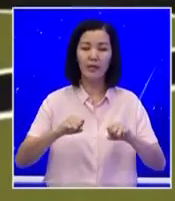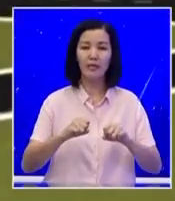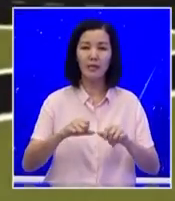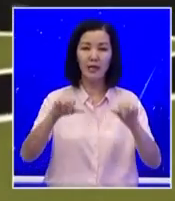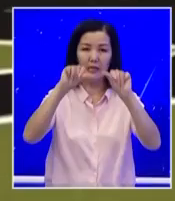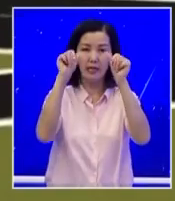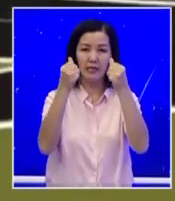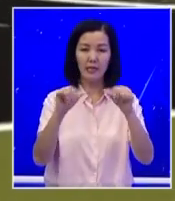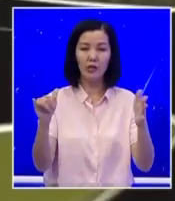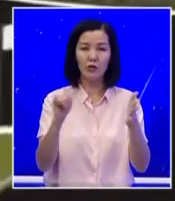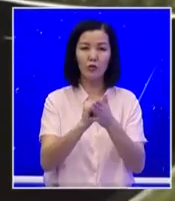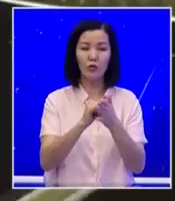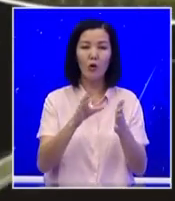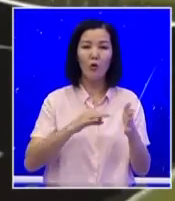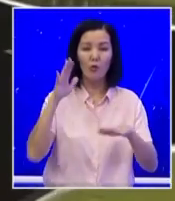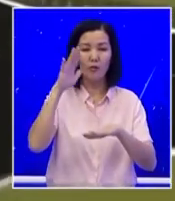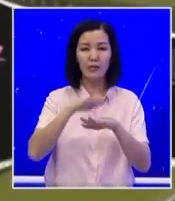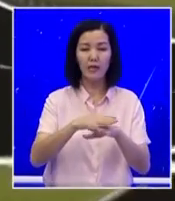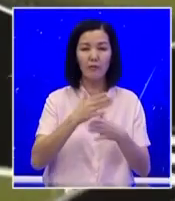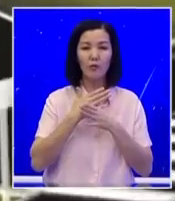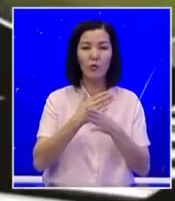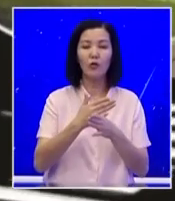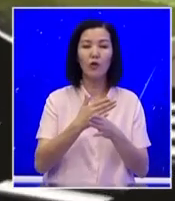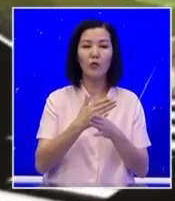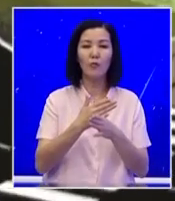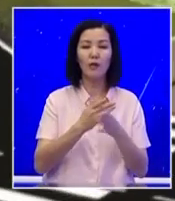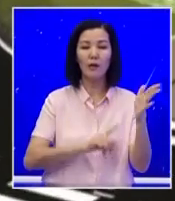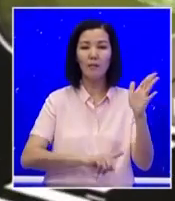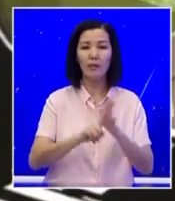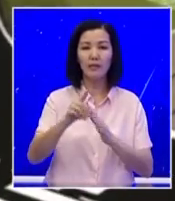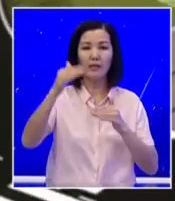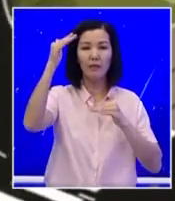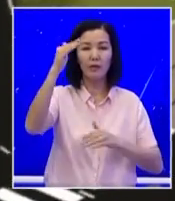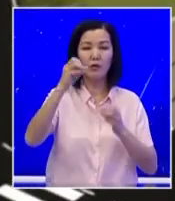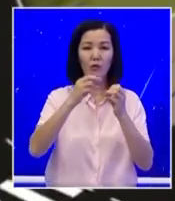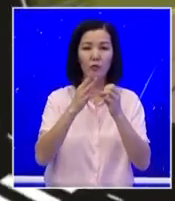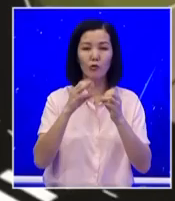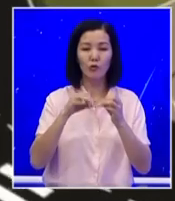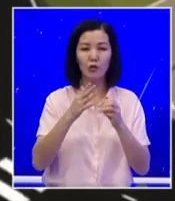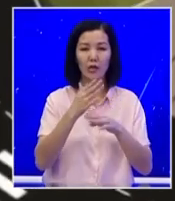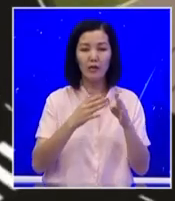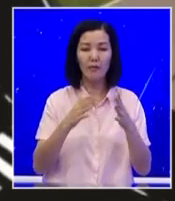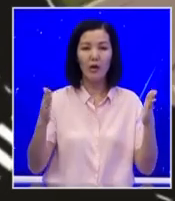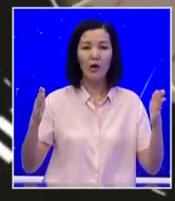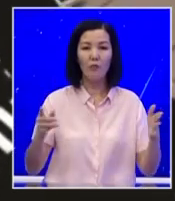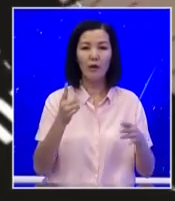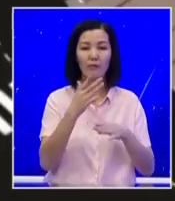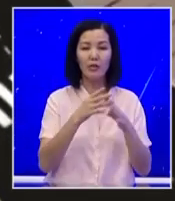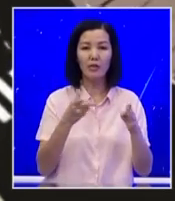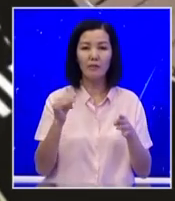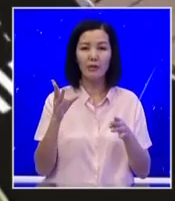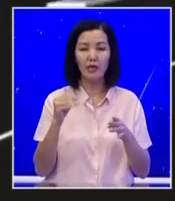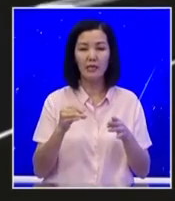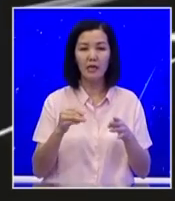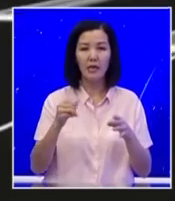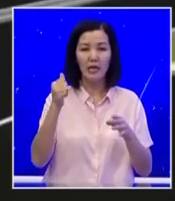ескерткіш тұрғызылып жатыр. Облыс әкімінің қолдауымен қолға алынған, биіктігі 13,5 метр. Алаң аумағы 1,5 гектар.